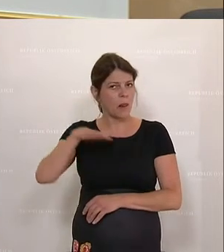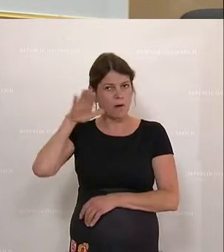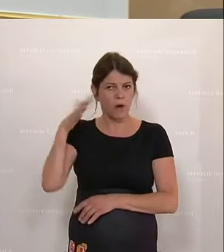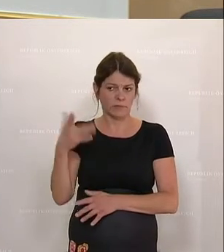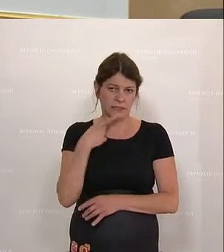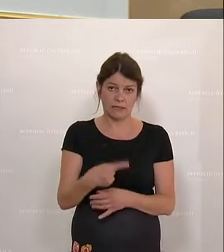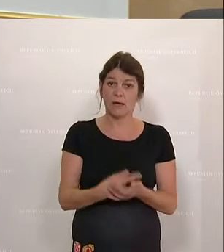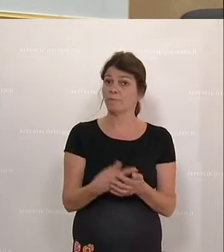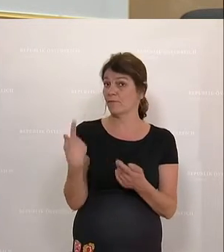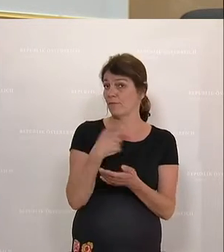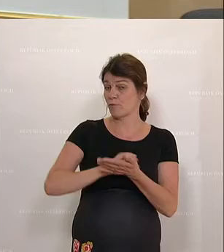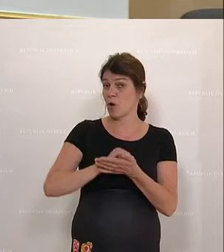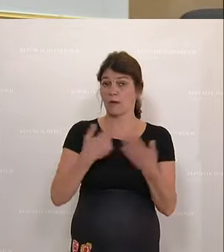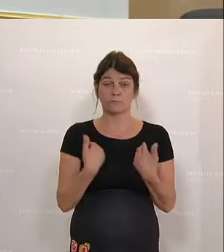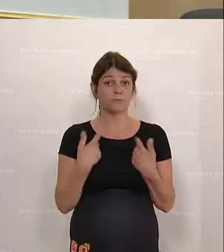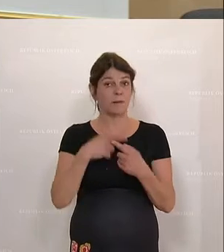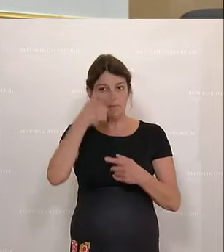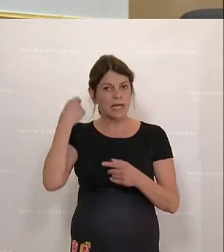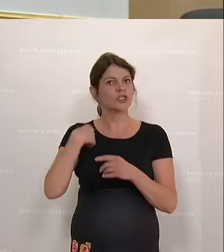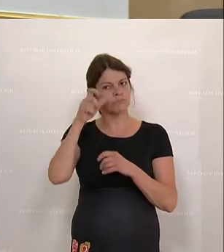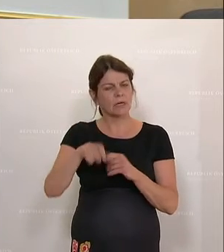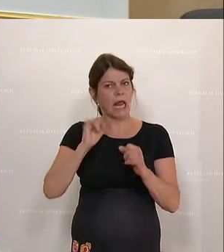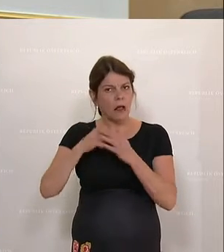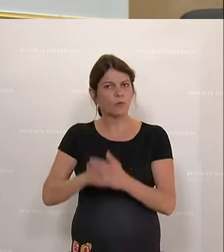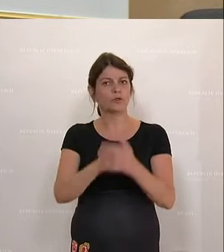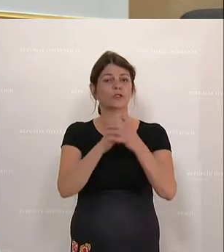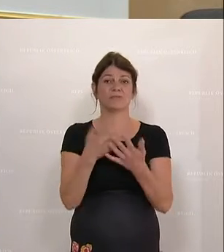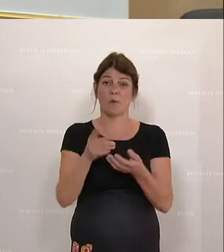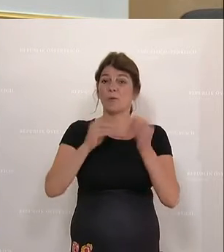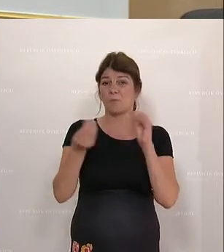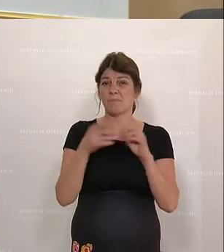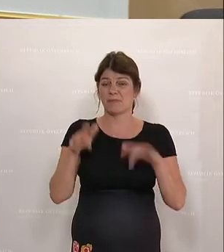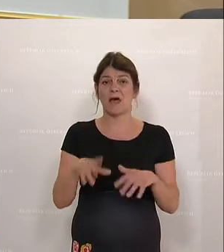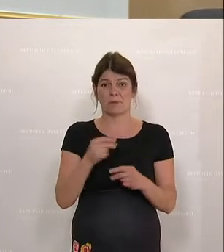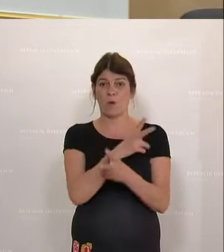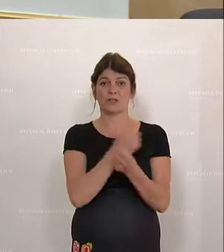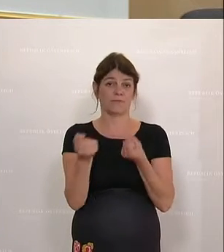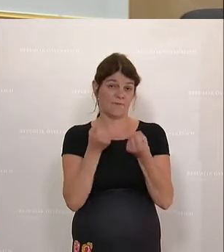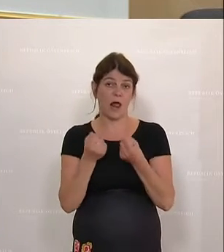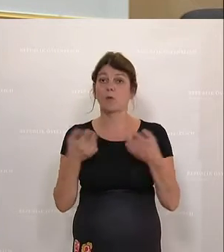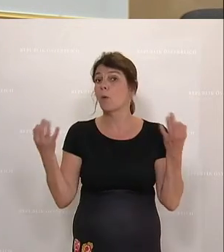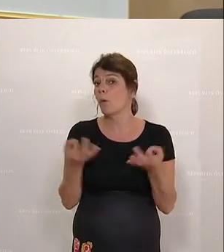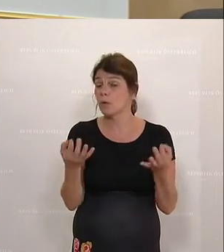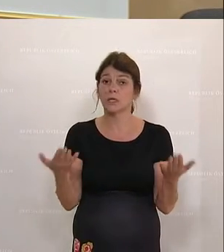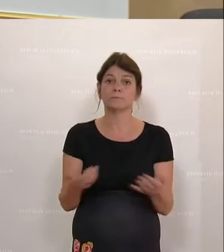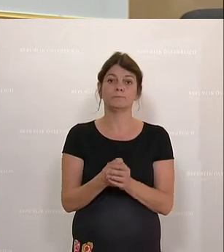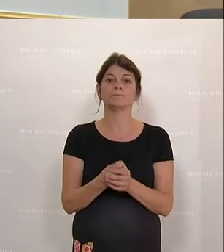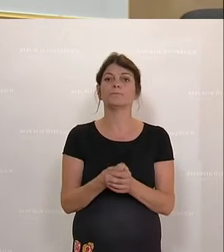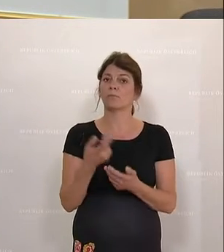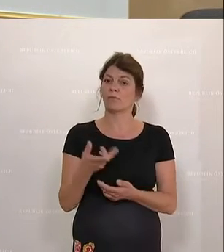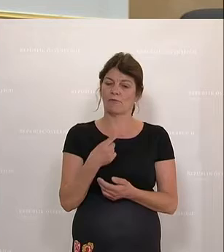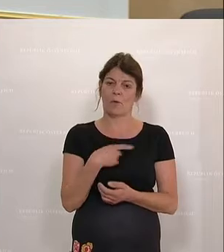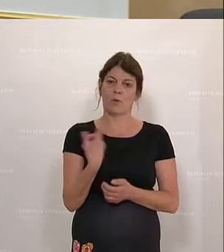uns, wenn wir Menschen unterstützen können, die Probleme mit der österreichischen Verwaltung haben oder die von